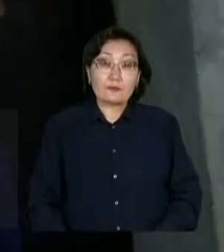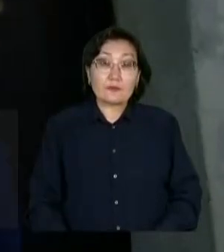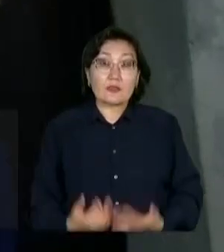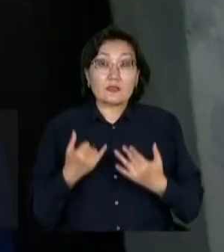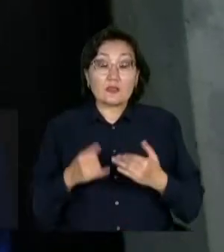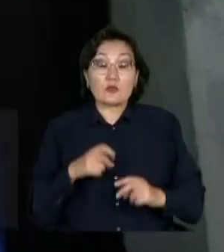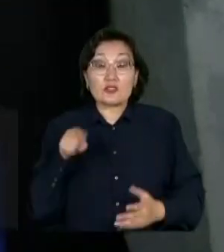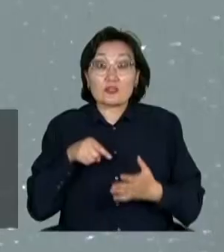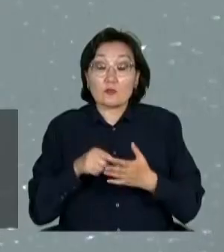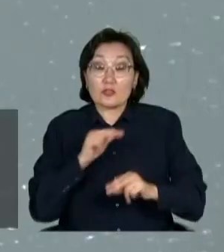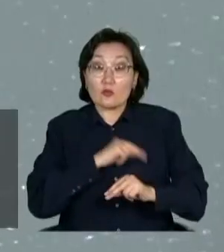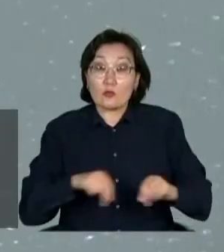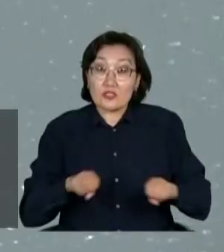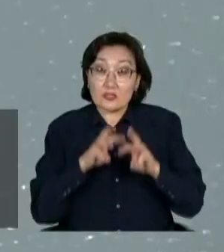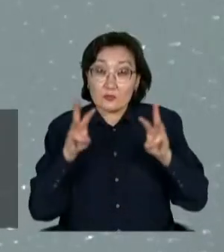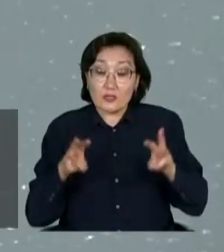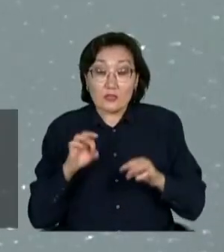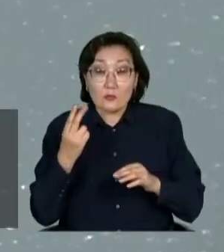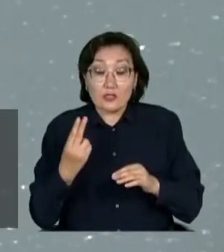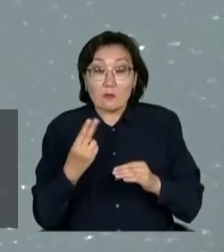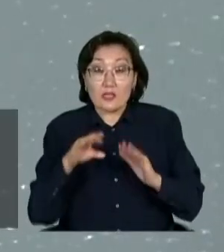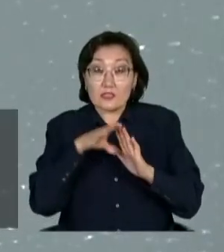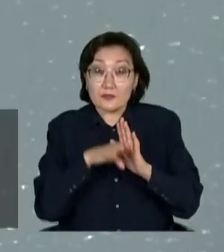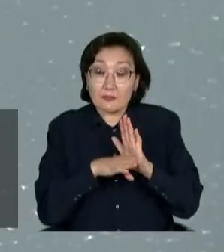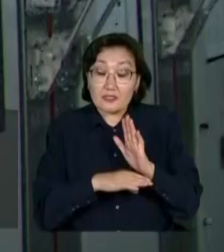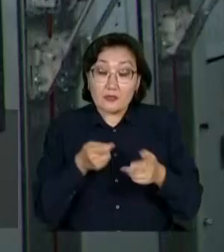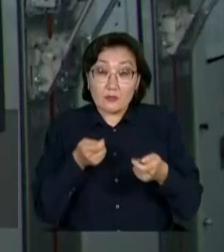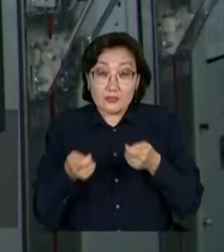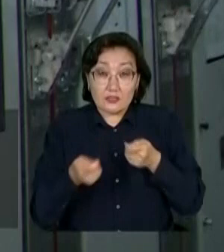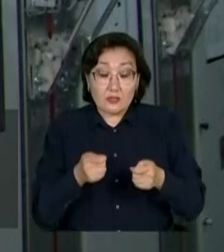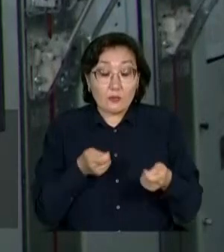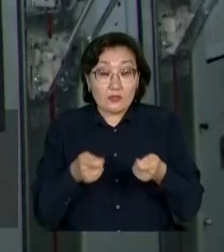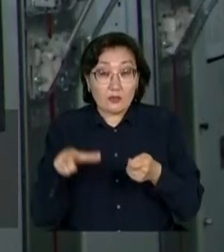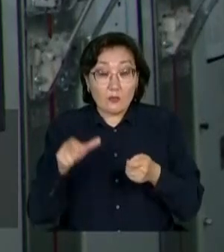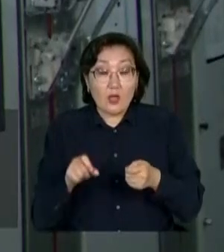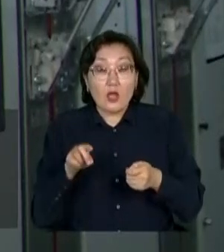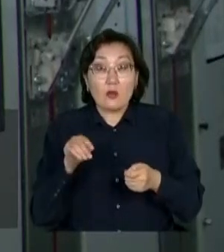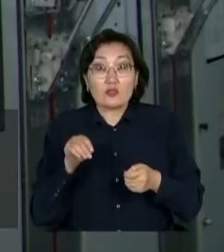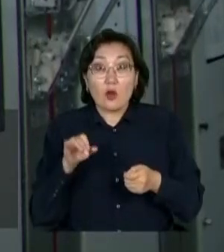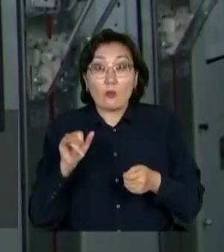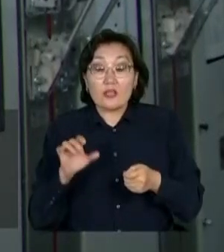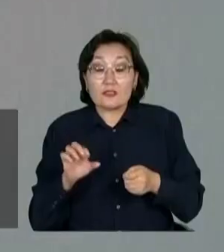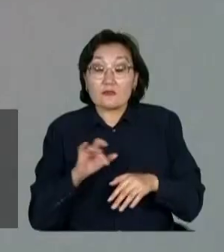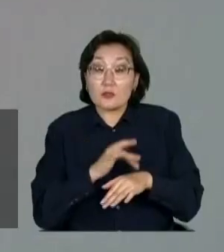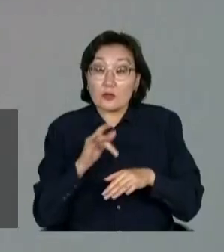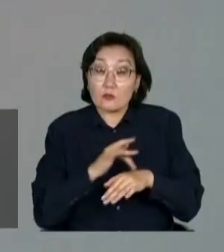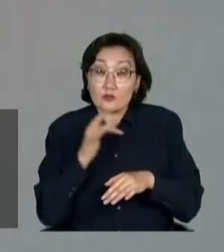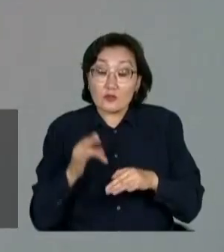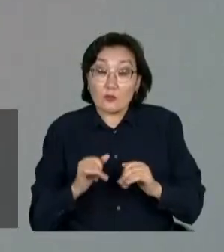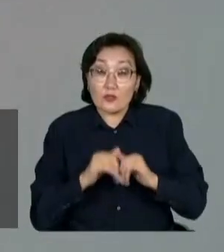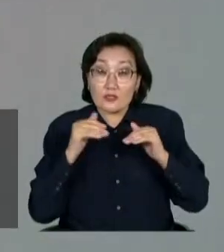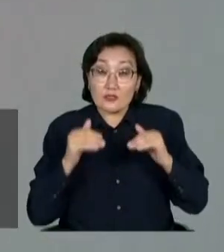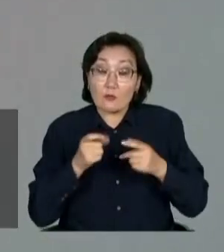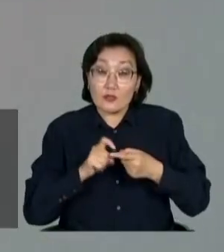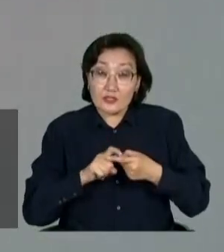Ал шахардың жұмыспен қамту және әлеуметтік бағдарламалар басқармасының басшысы Бауыржан Жаубасов коммуналдық қызметтердің өсуіне